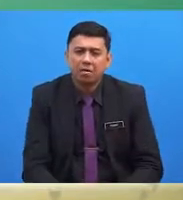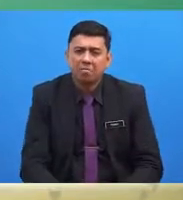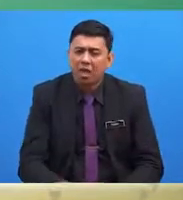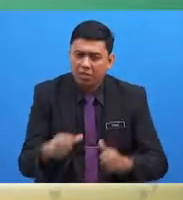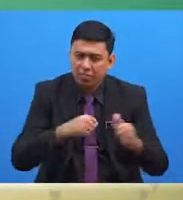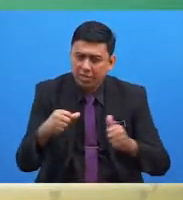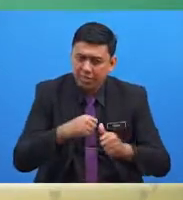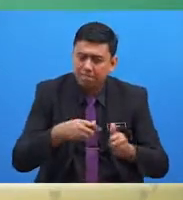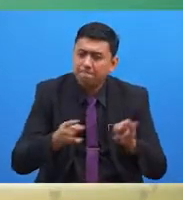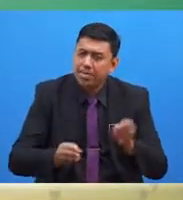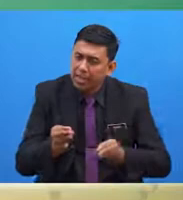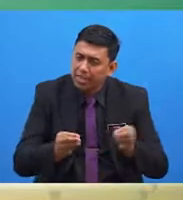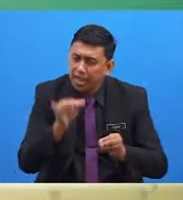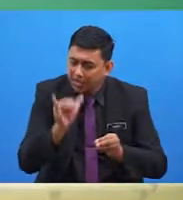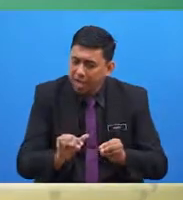yang diusahakan.